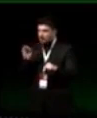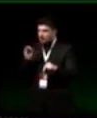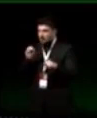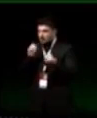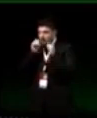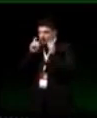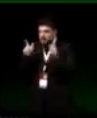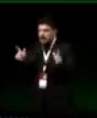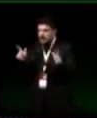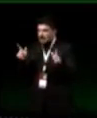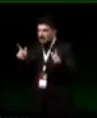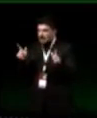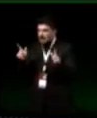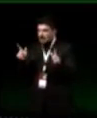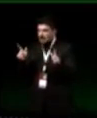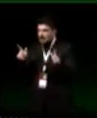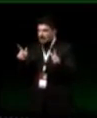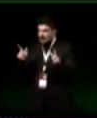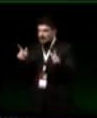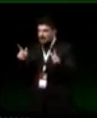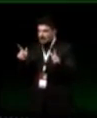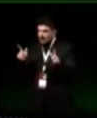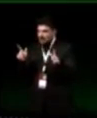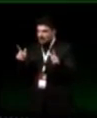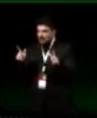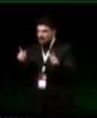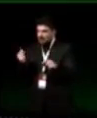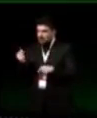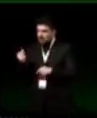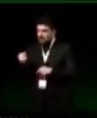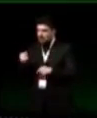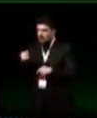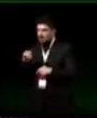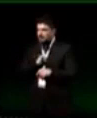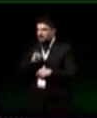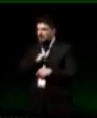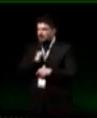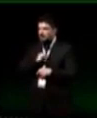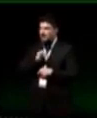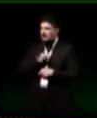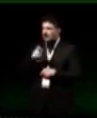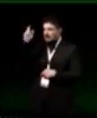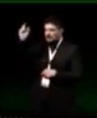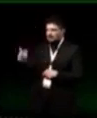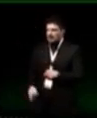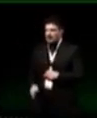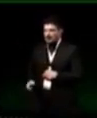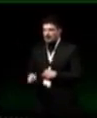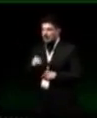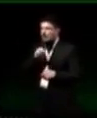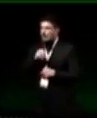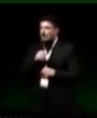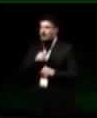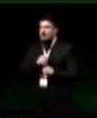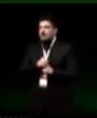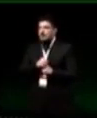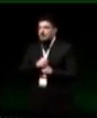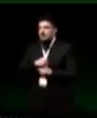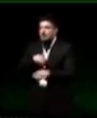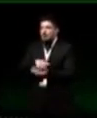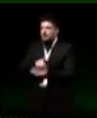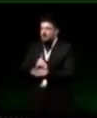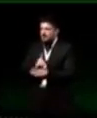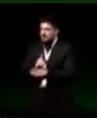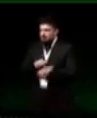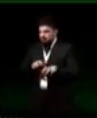incommensurabile cifra identitaria che è l'Italia. O il PD